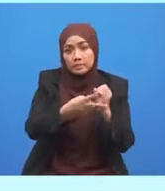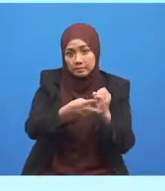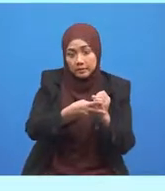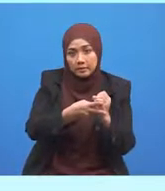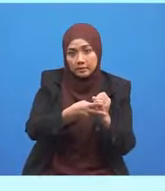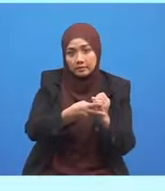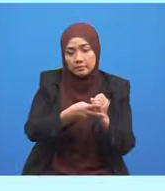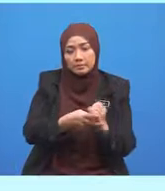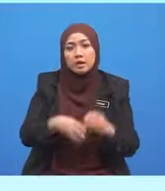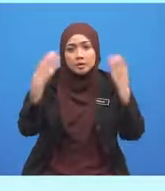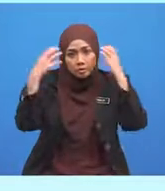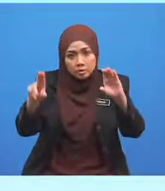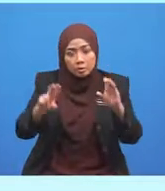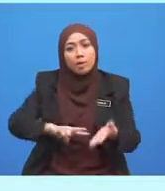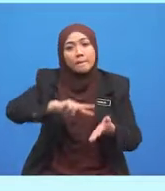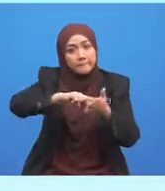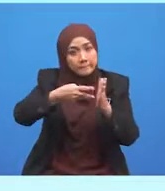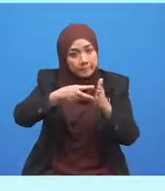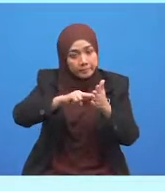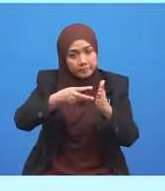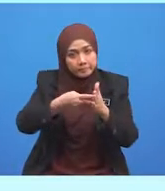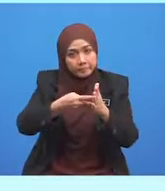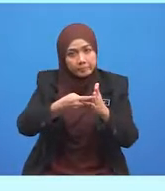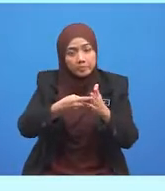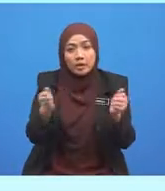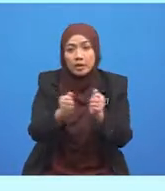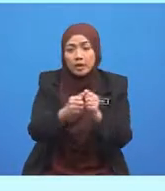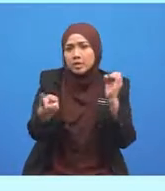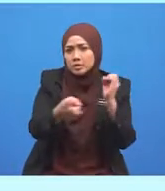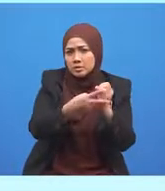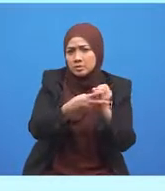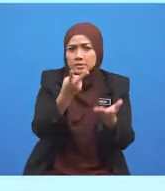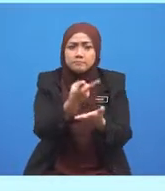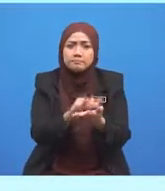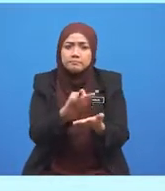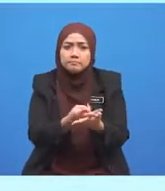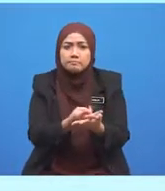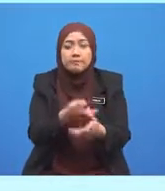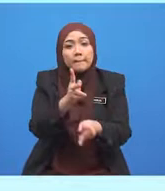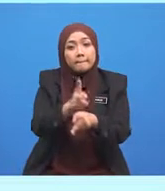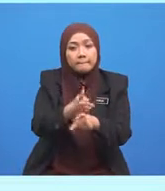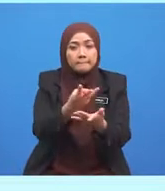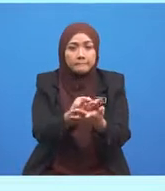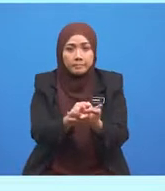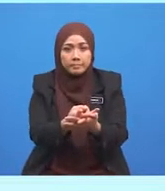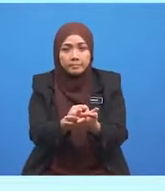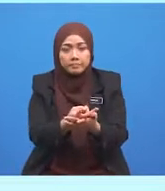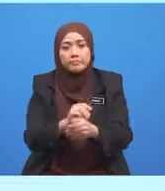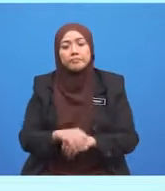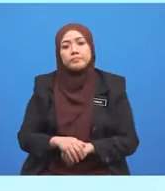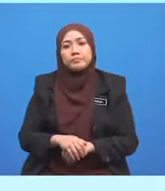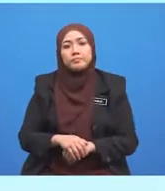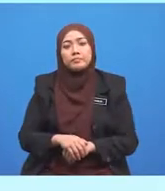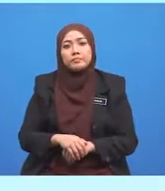Apa yang cikgu maksudkan simpanan dengan cara berjimat ialah, sebagai contoh, video yang telah cikgu